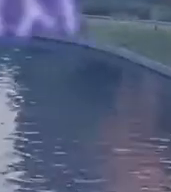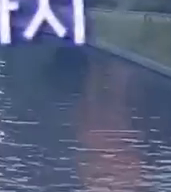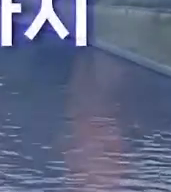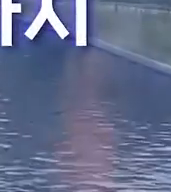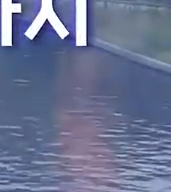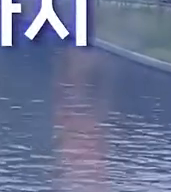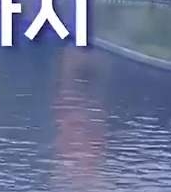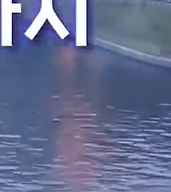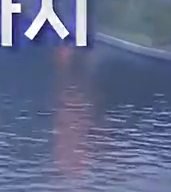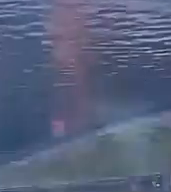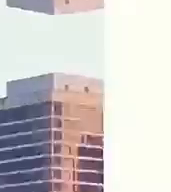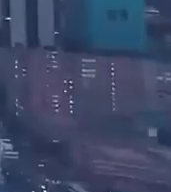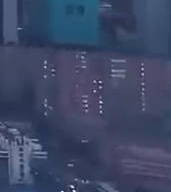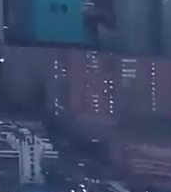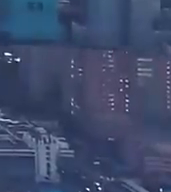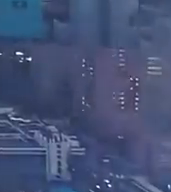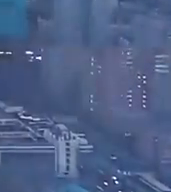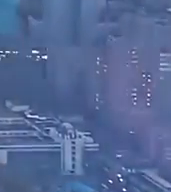으